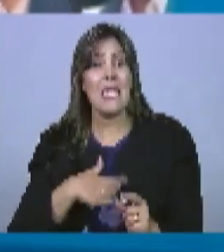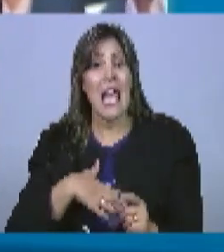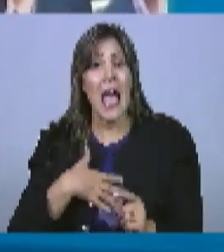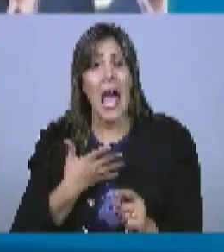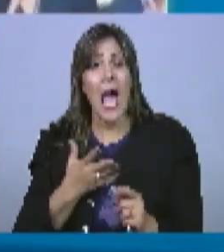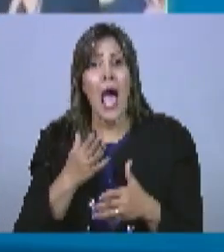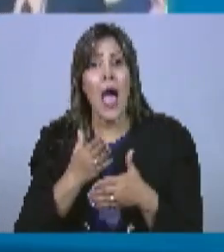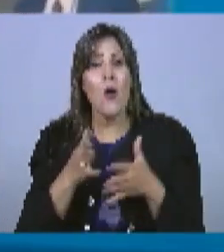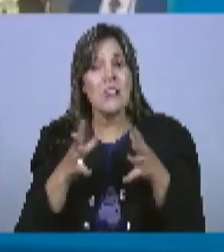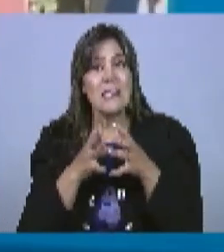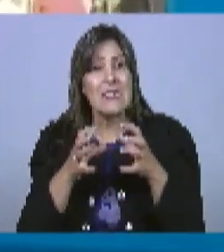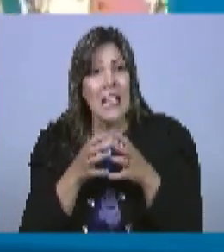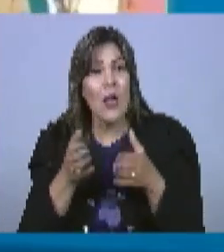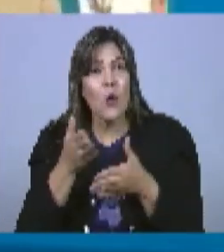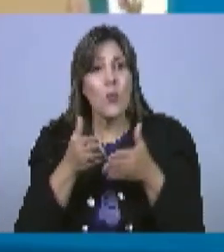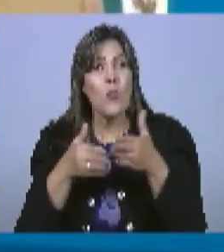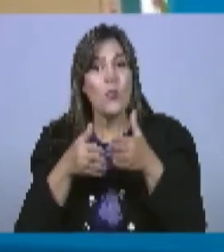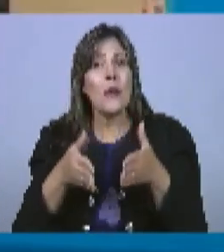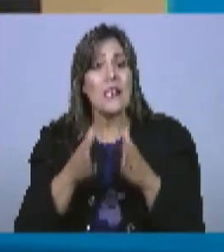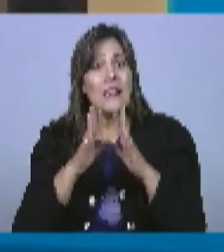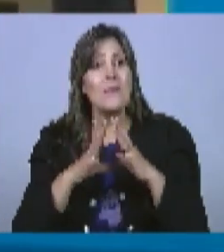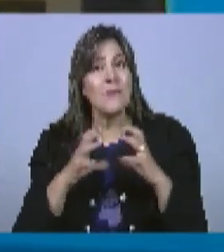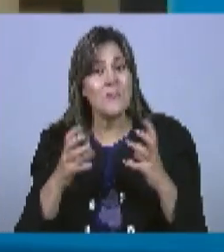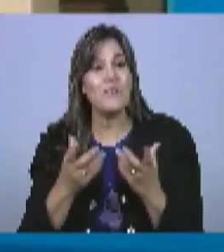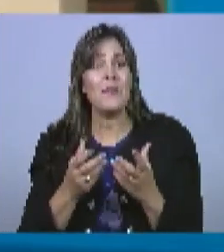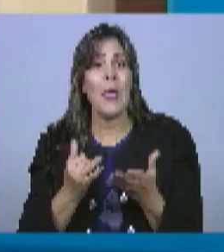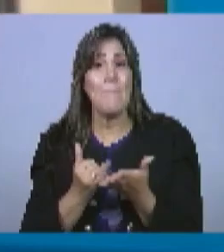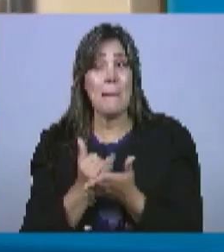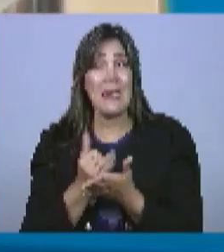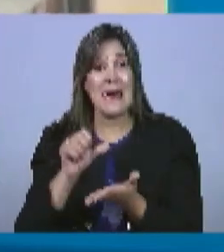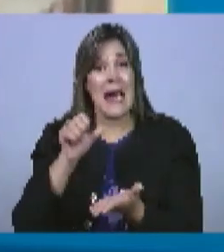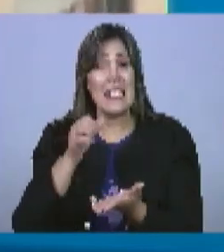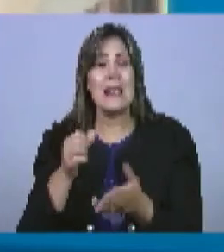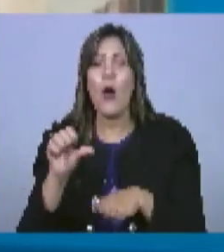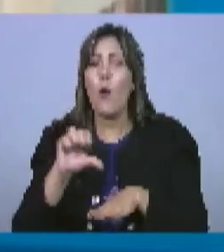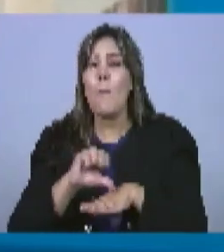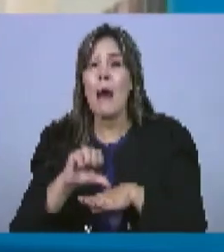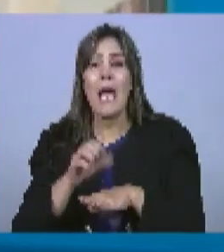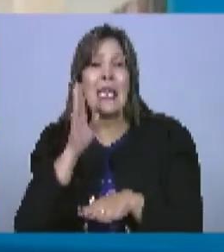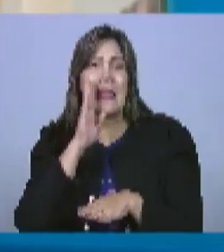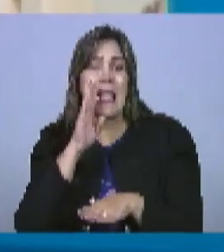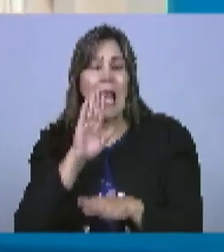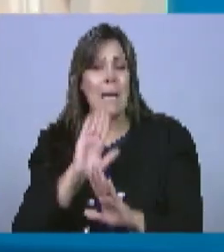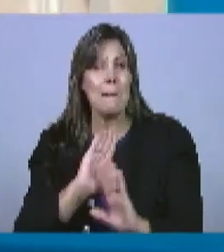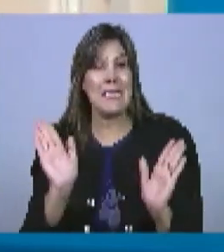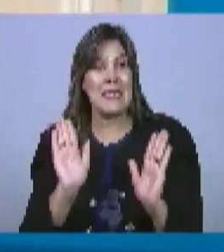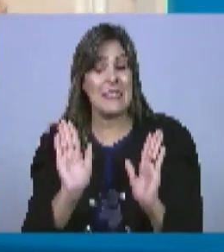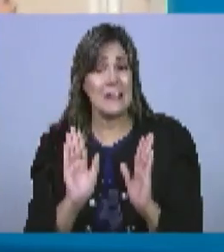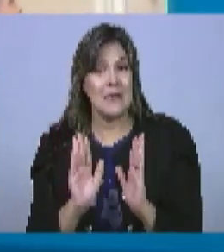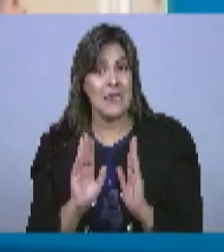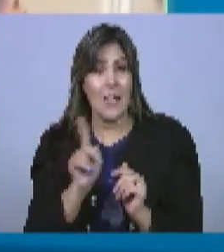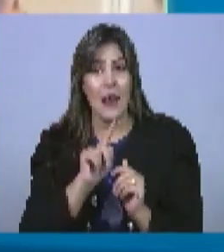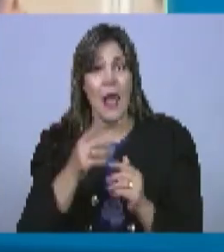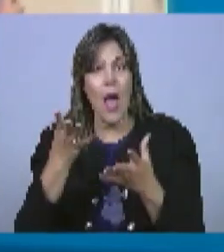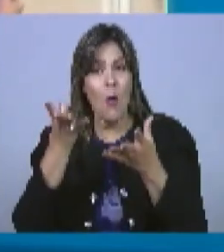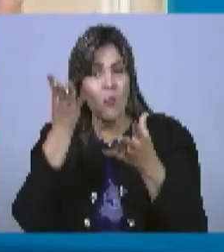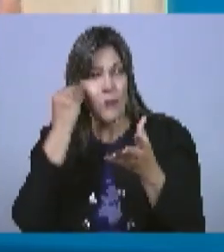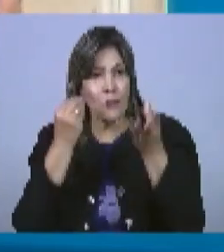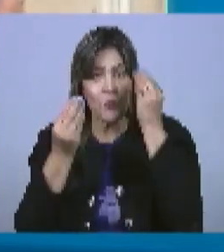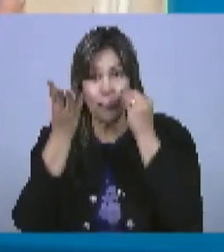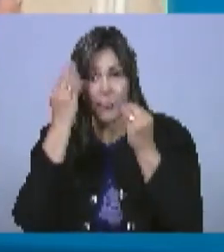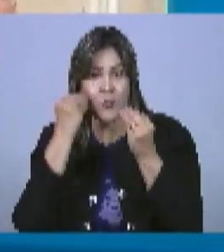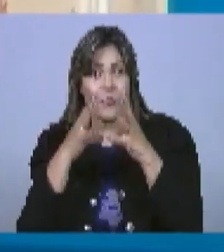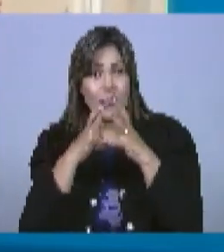تكوين وتنشئه المدرسه مش مكان بس للتعلم او ان انا احفظه مناهج